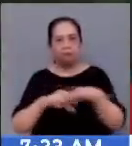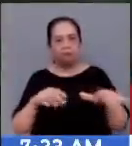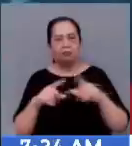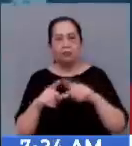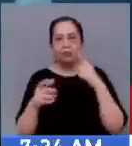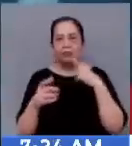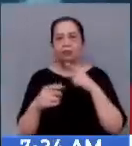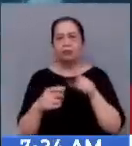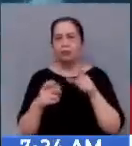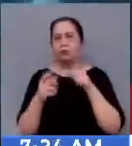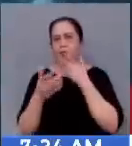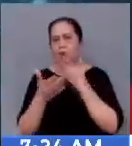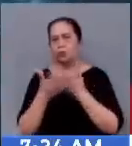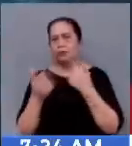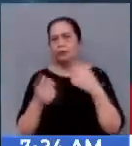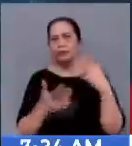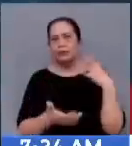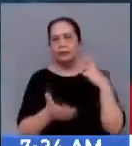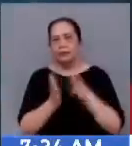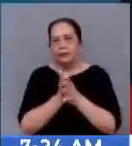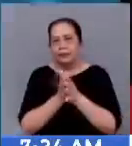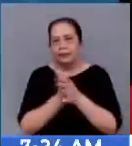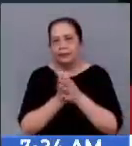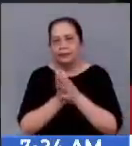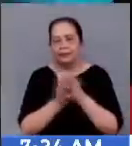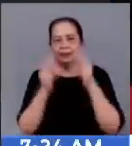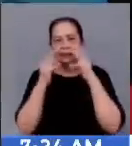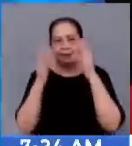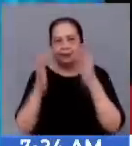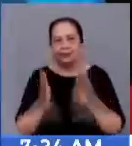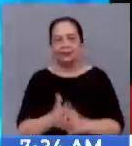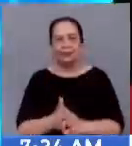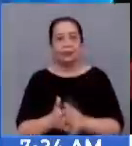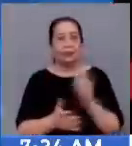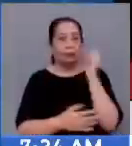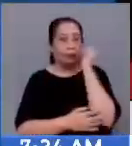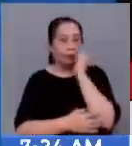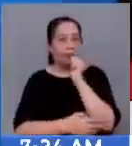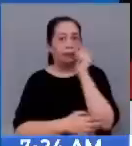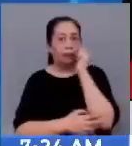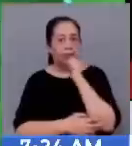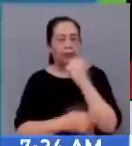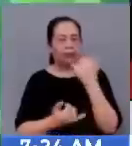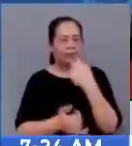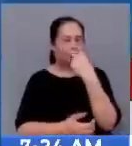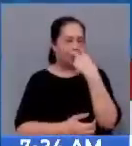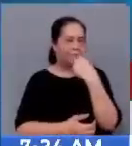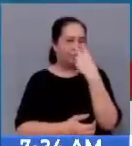daw ang paghihintay ng mga manonood. Every day, naiiyak pa din ako. Parang